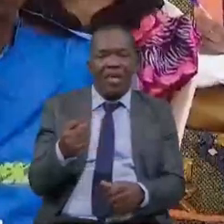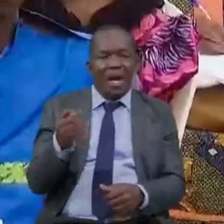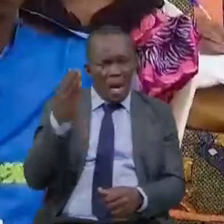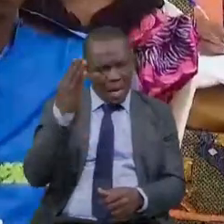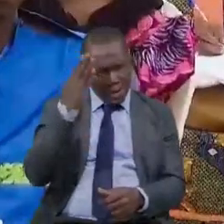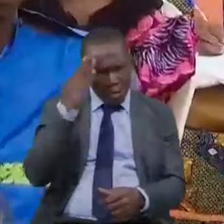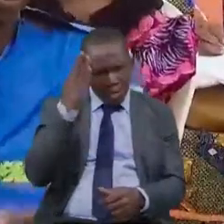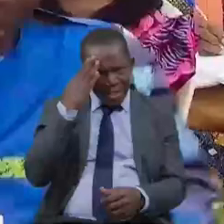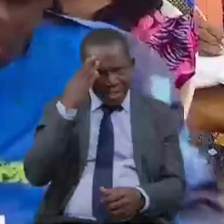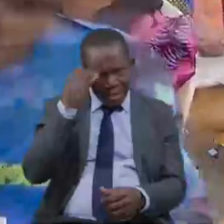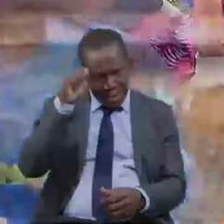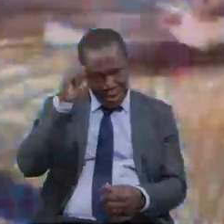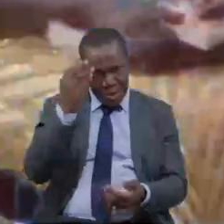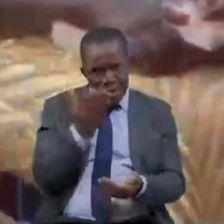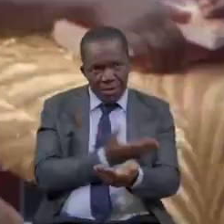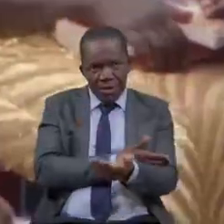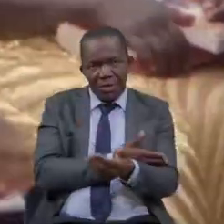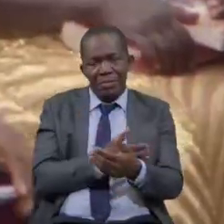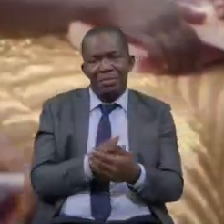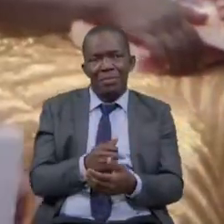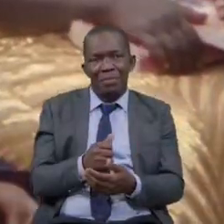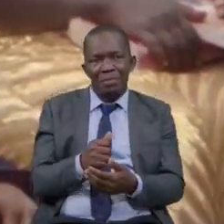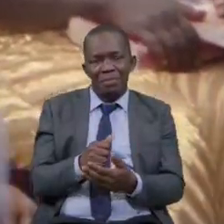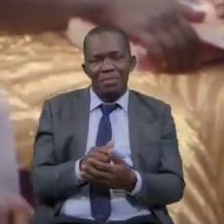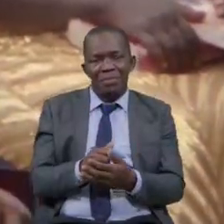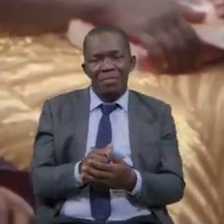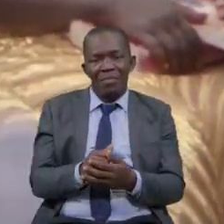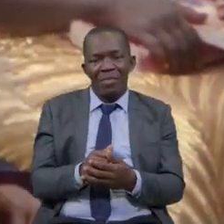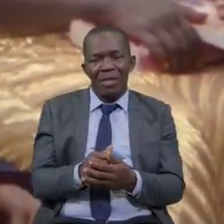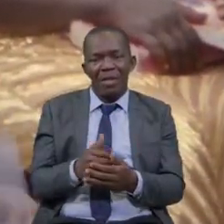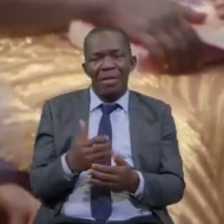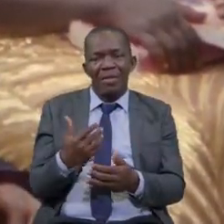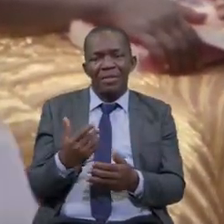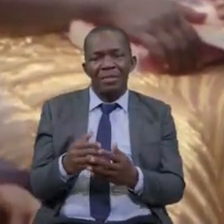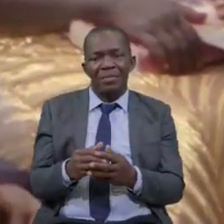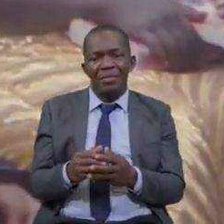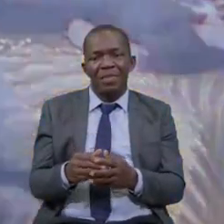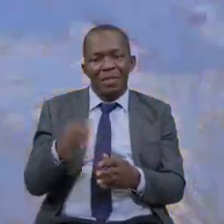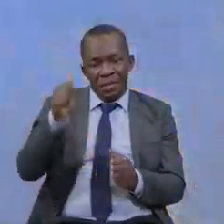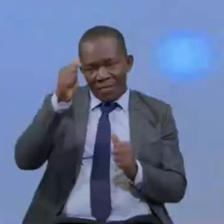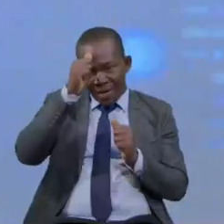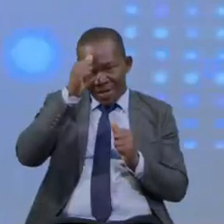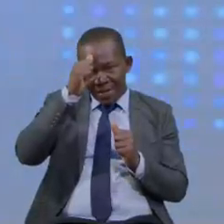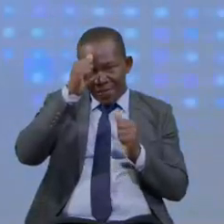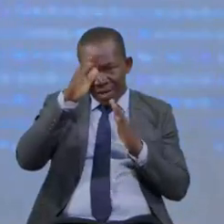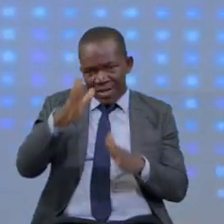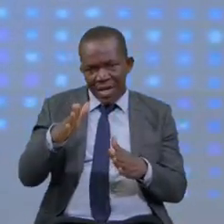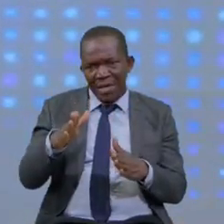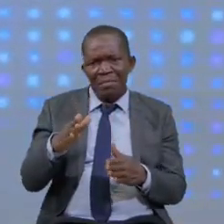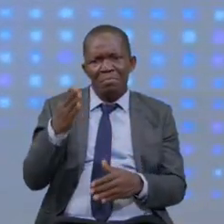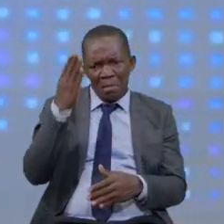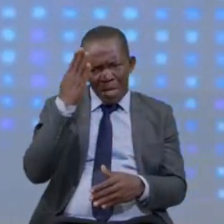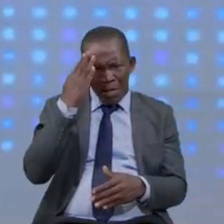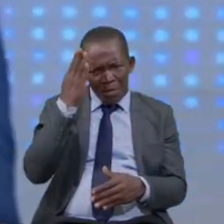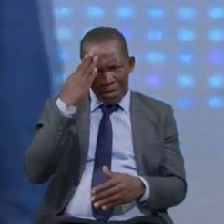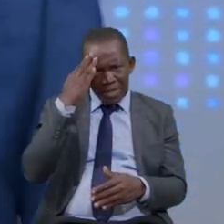Le Fils reconnu, le Père l'a reconnu. Et il reconnaît le